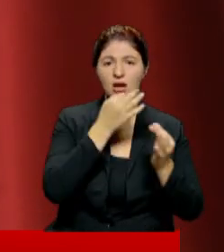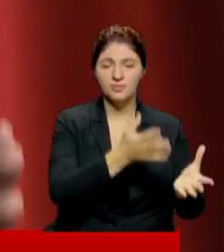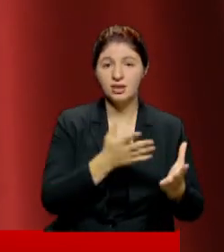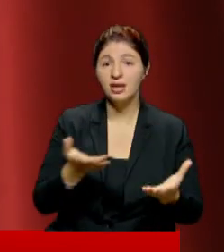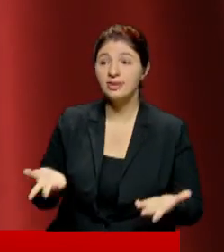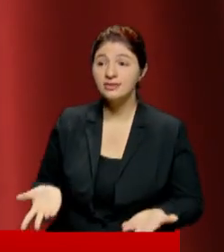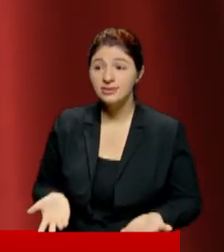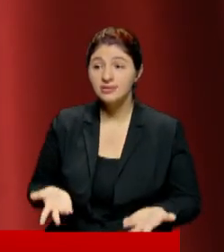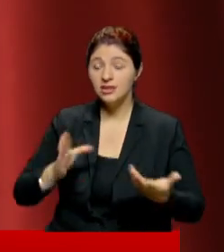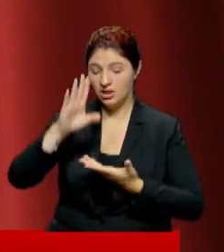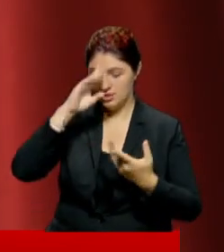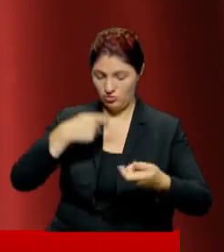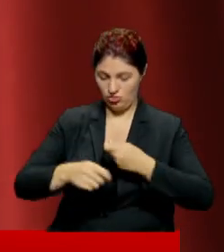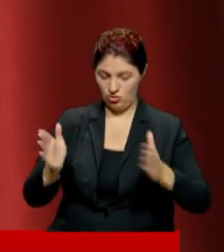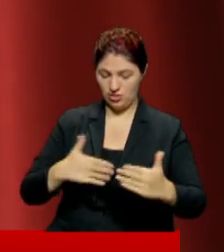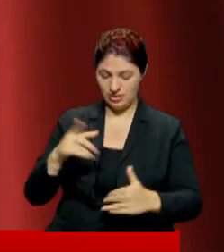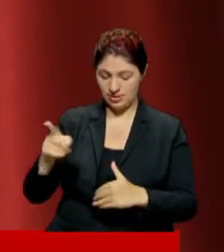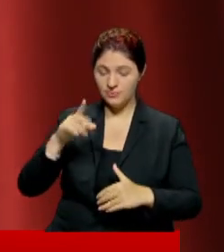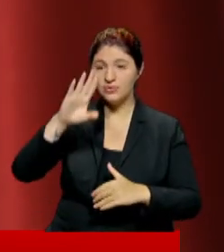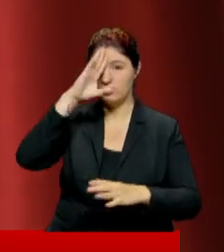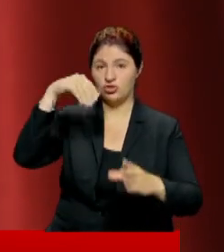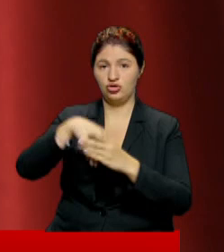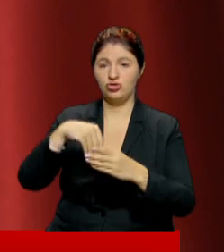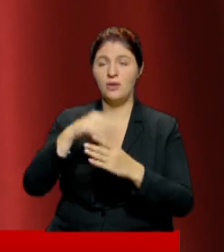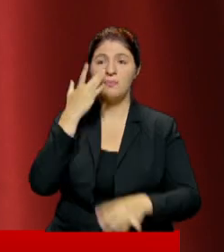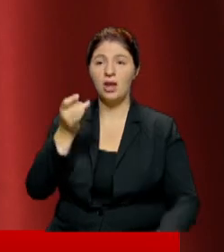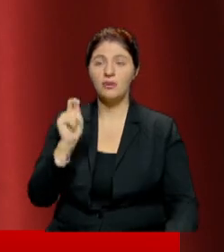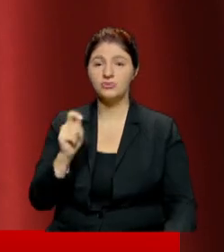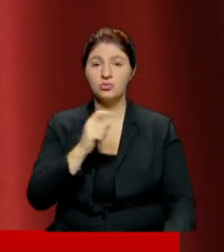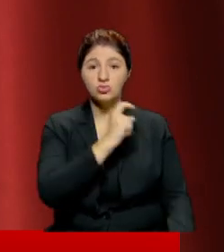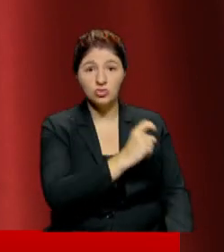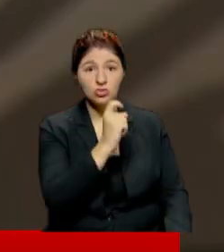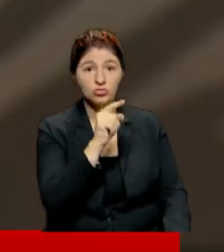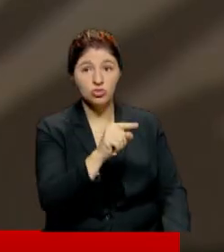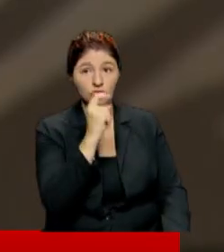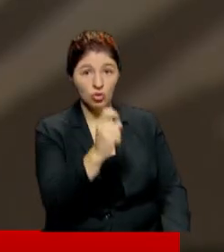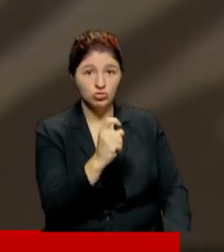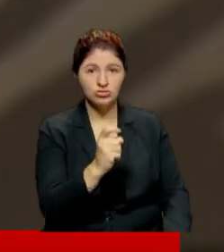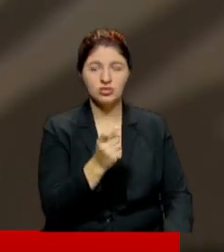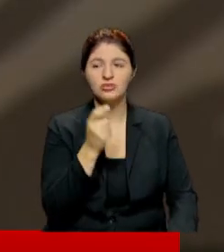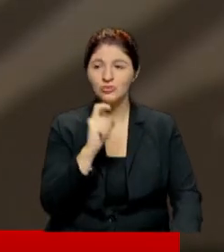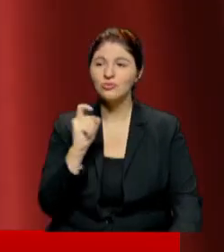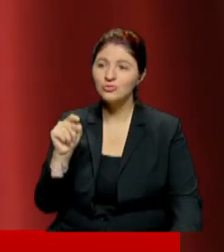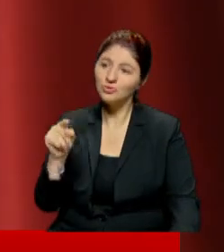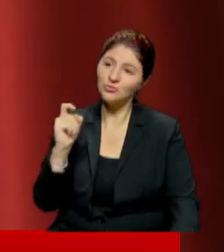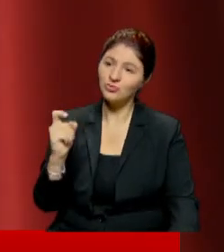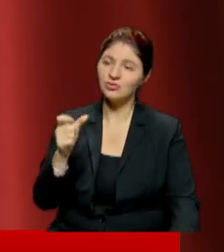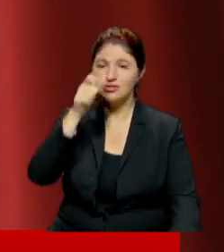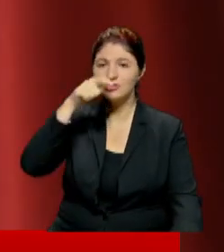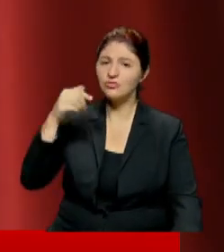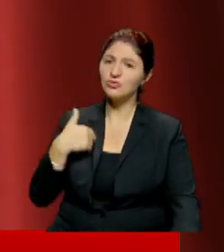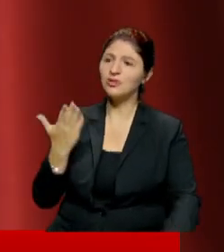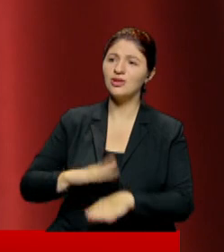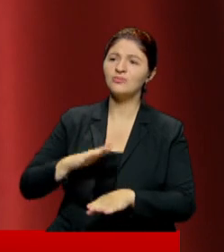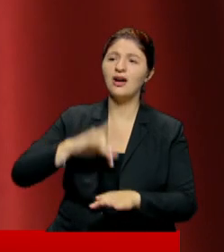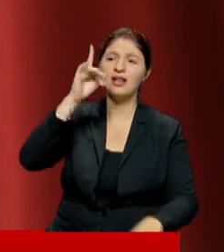ediliyor şimdi İstanbul Ticaret Odası İstanbul için belirledi 99.9 99.90 Türk